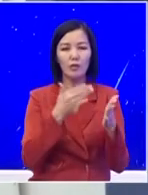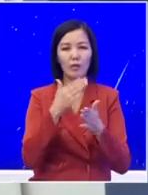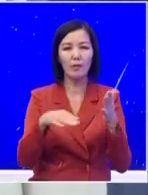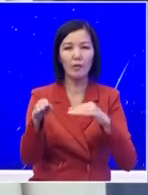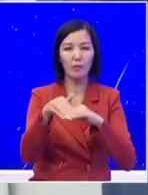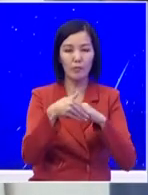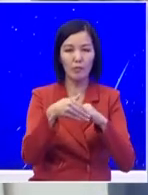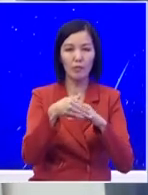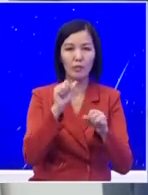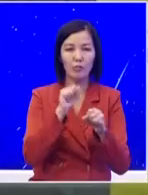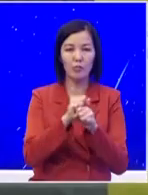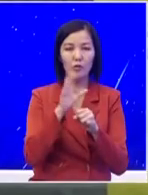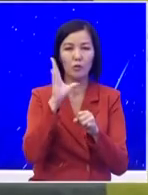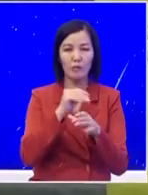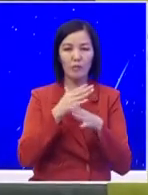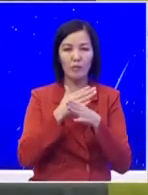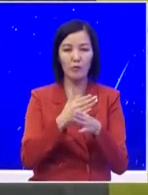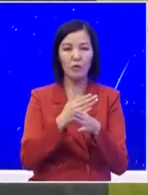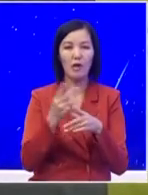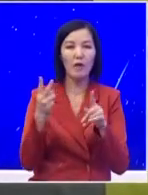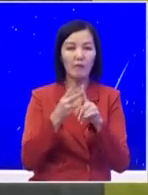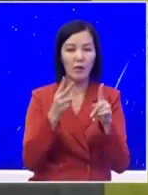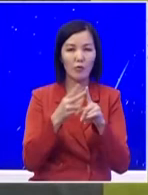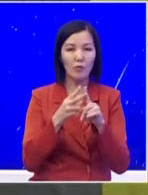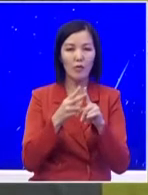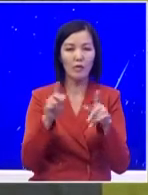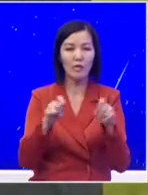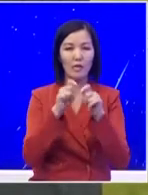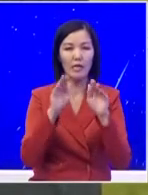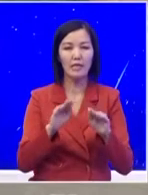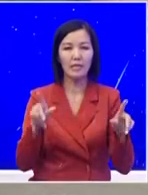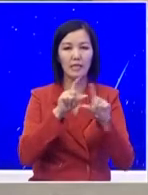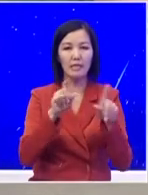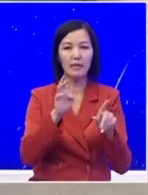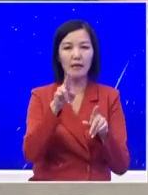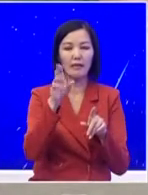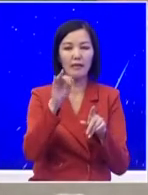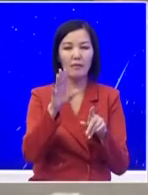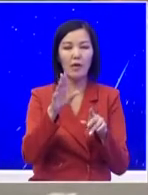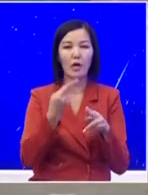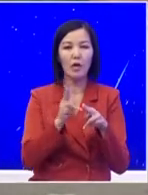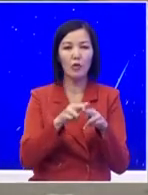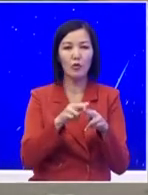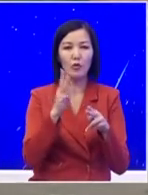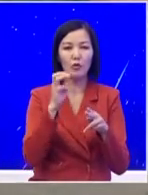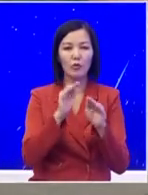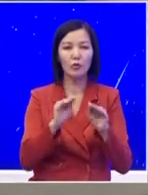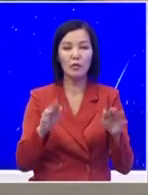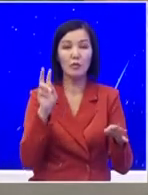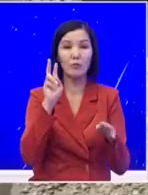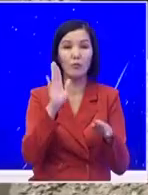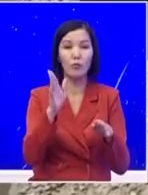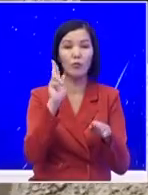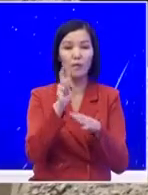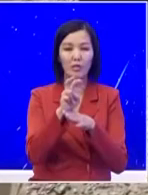коррупции, считают представители акимата. Вторую жизнь обретает и детский сад Адема, в котором будут воспитываться более 300 детей. Здание